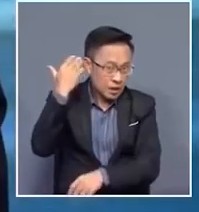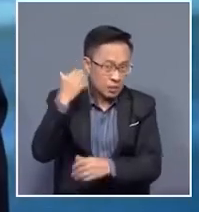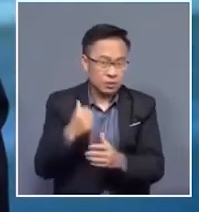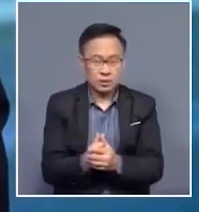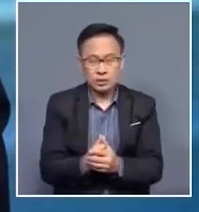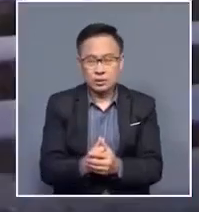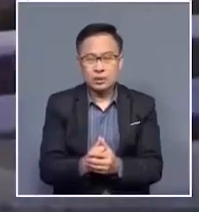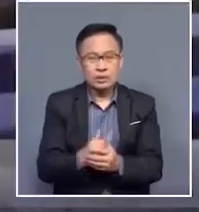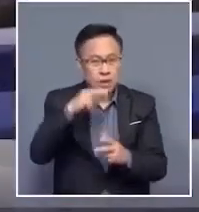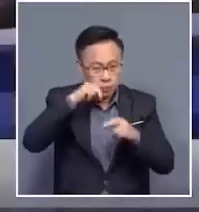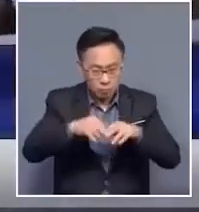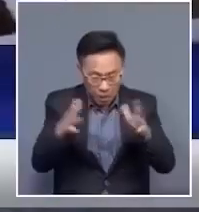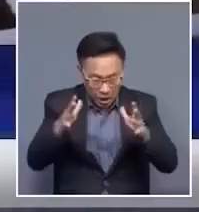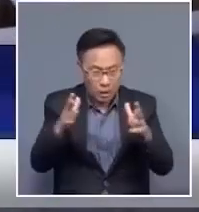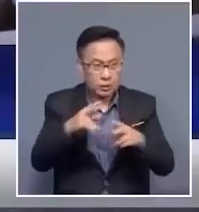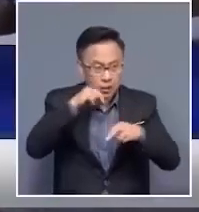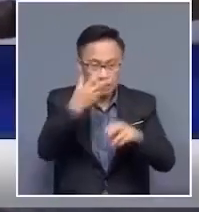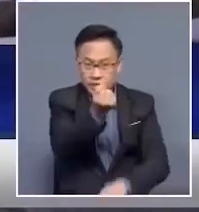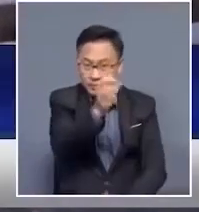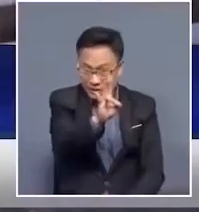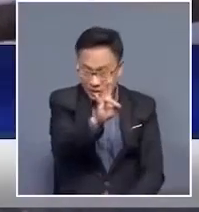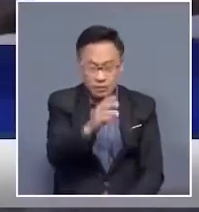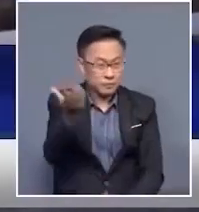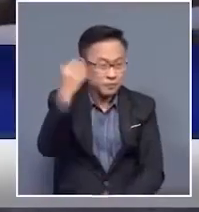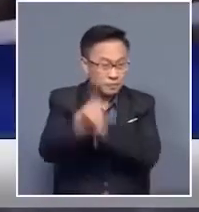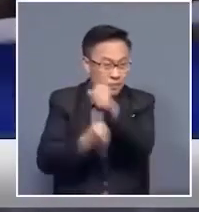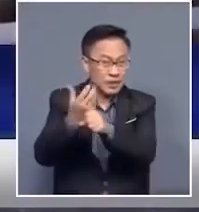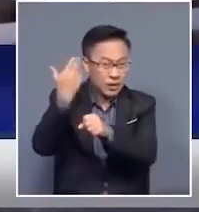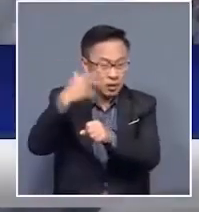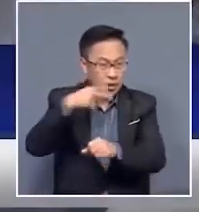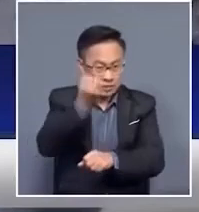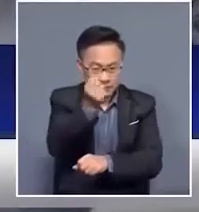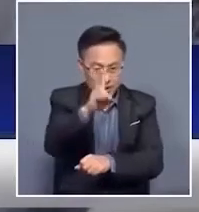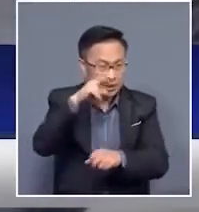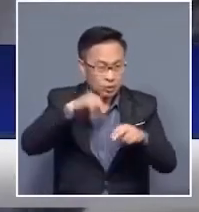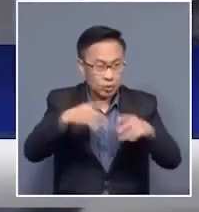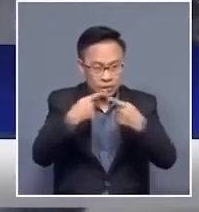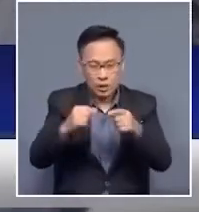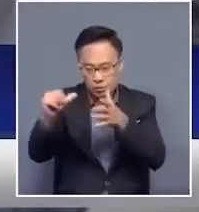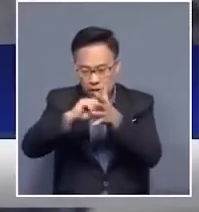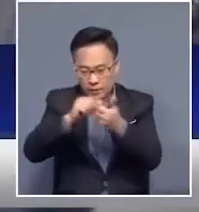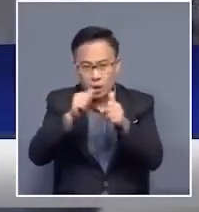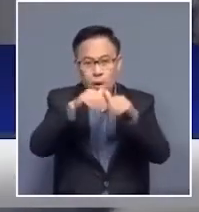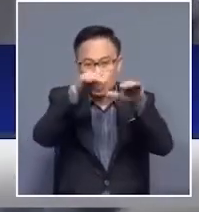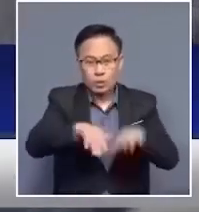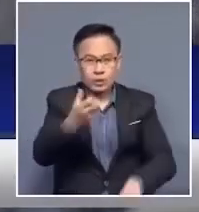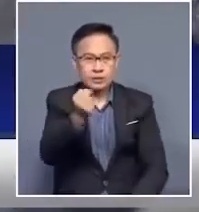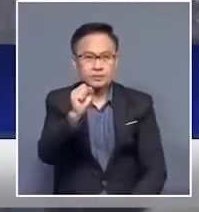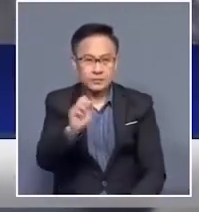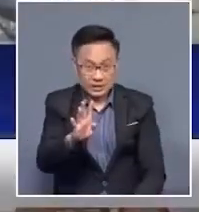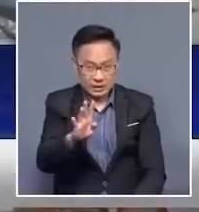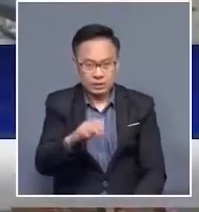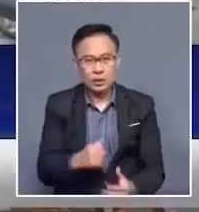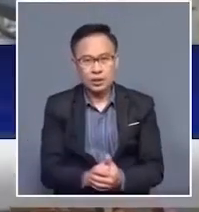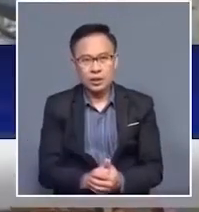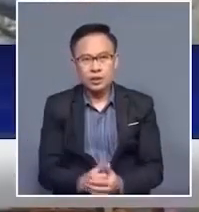ครับปีที่แล้วเนี่ยความจริงมี17จุดนะครับกรุงเทพมหานครเนี่ยก็สามารถแก้ไขปัญหาทำให้น้ำเนี่ยนะครับไม่ท่วม